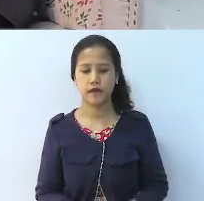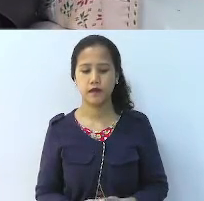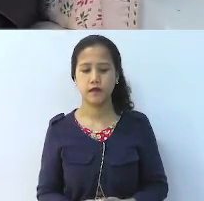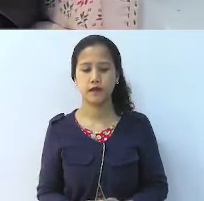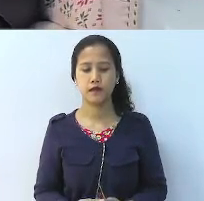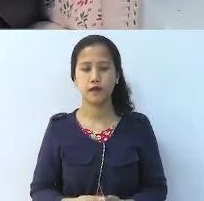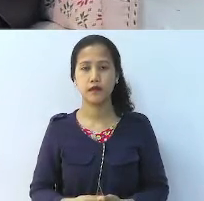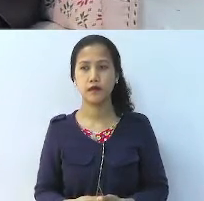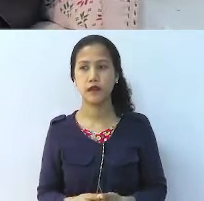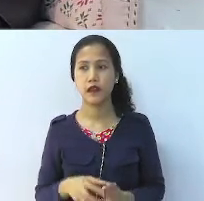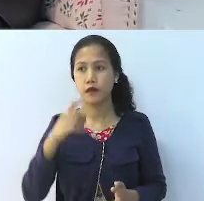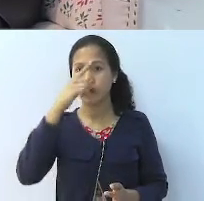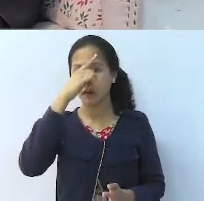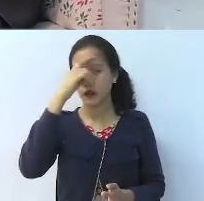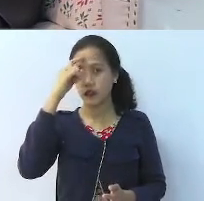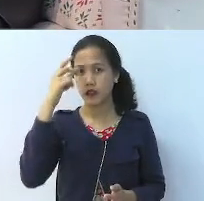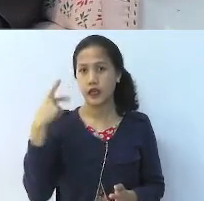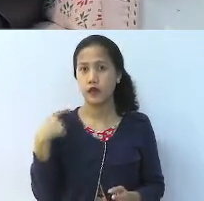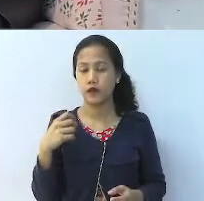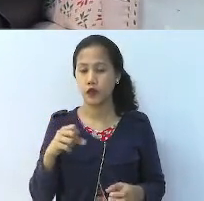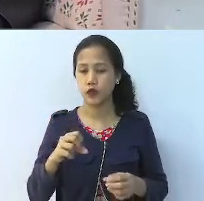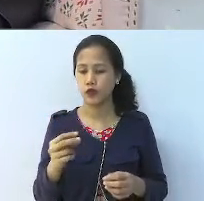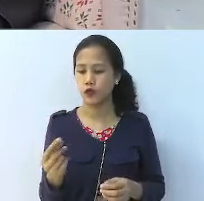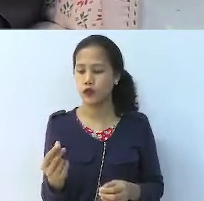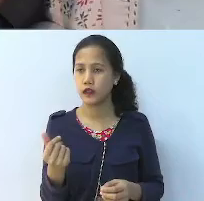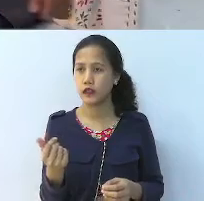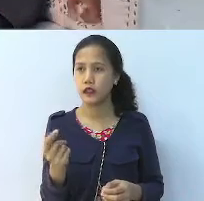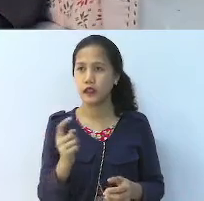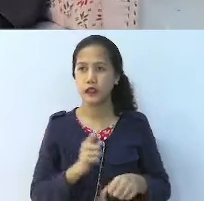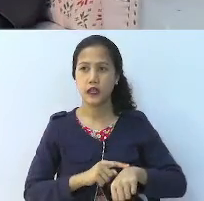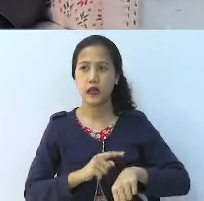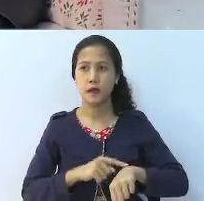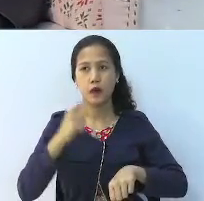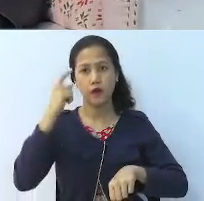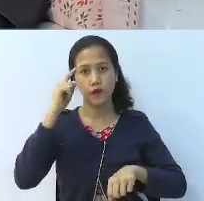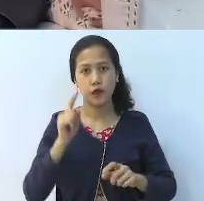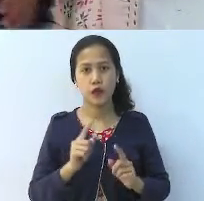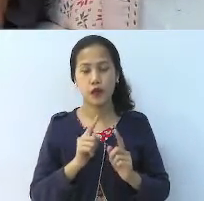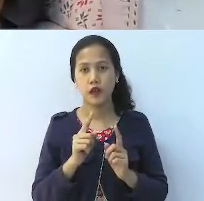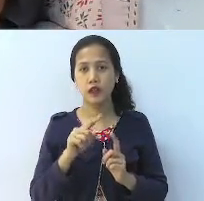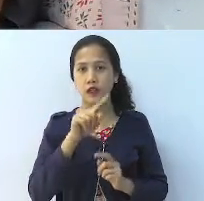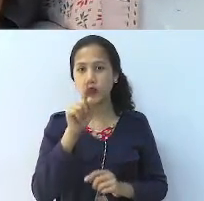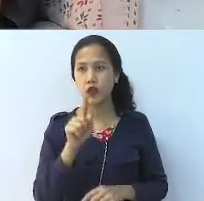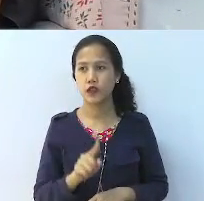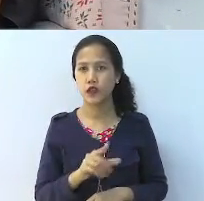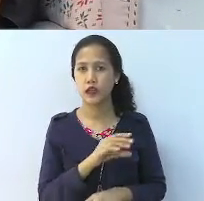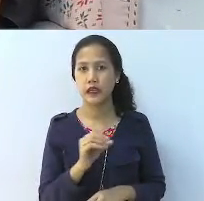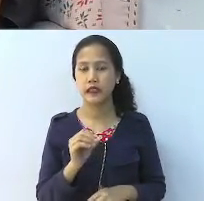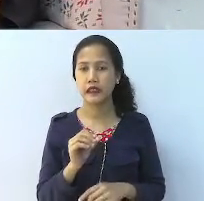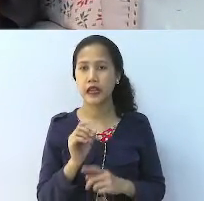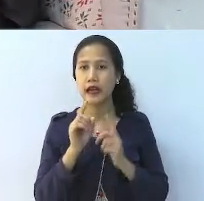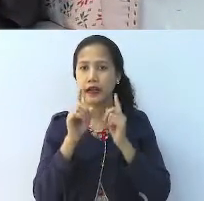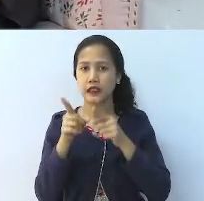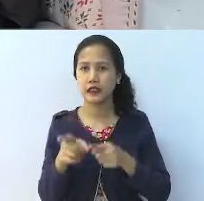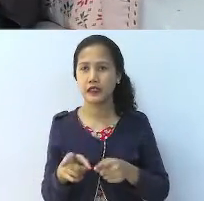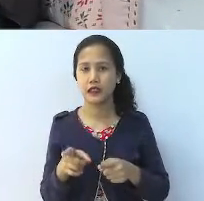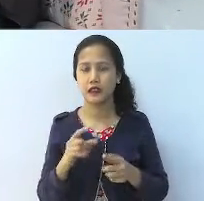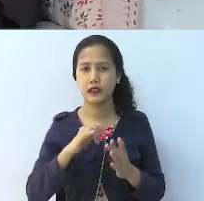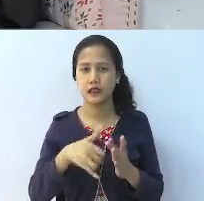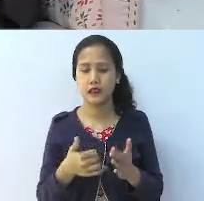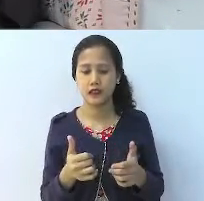ng ating panga. Okay? So again, Ma'am Leslie, baka meron kang katanungan dyan, Ma'am